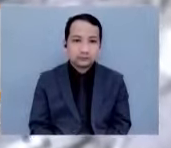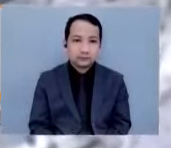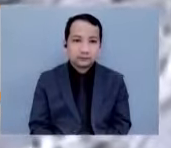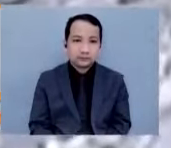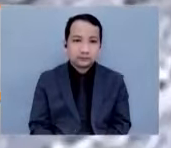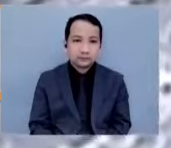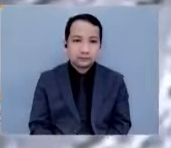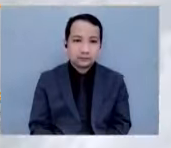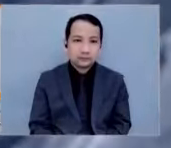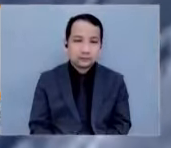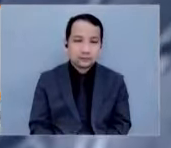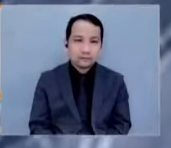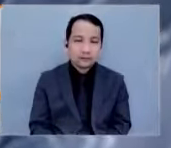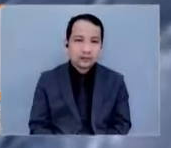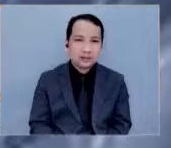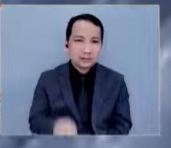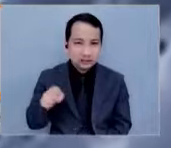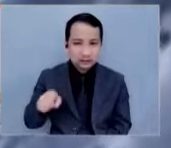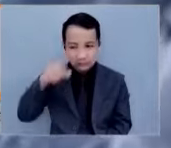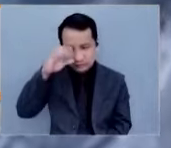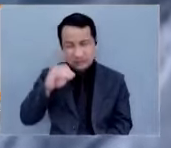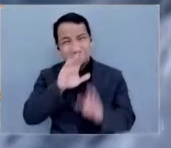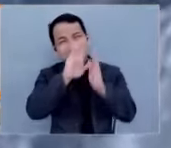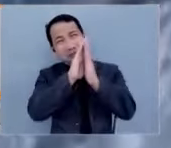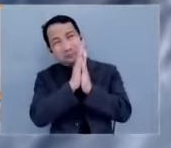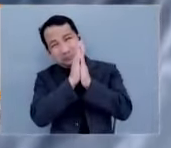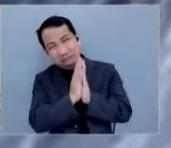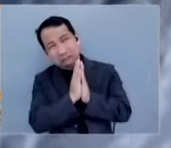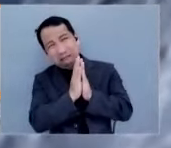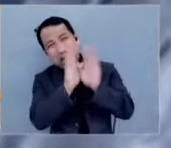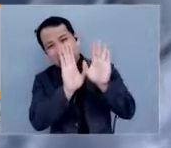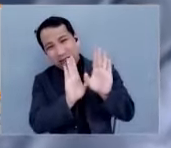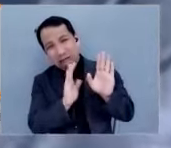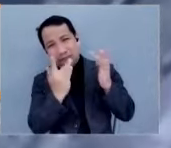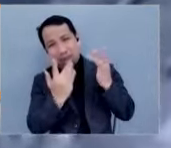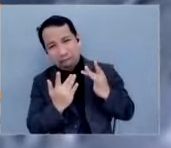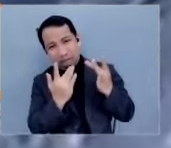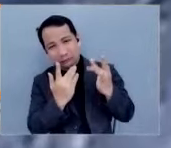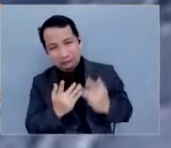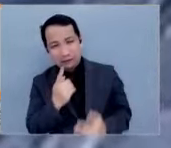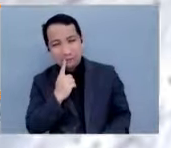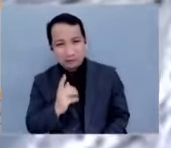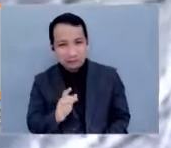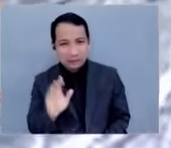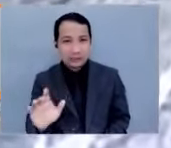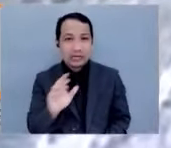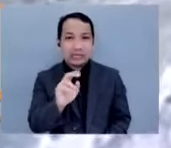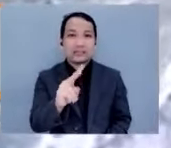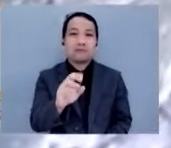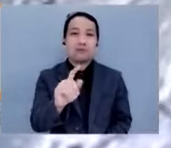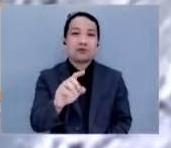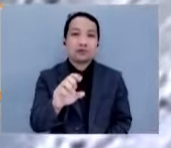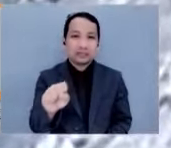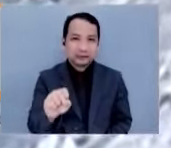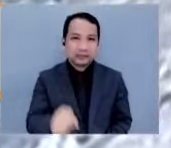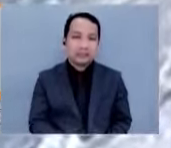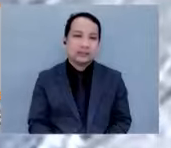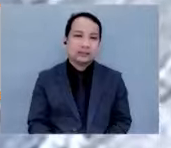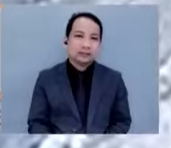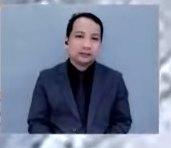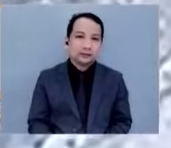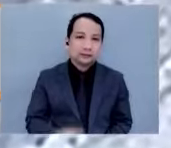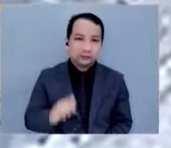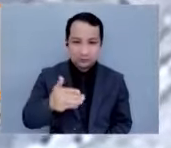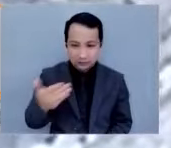Panay pa ang pagkamakaawa ng lalaki niyan na paulit-ulit na pinagsasaksak ng kanyang kaalitan sa Navotas. Nakabulagta na sa sahig